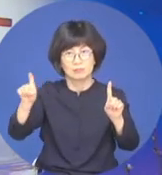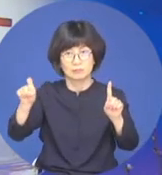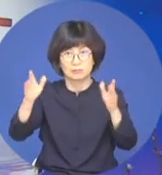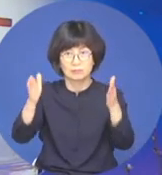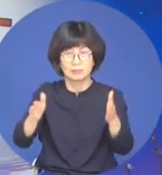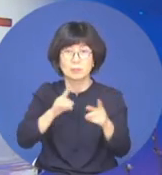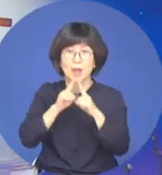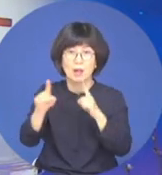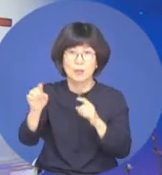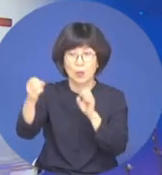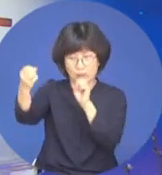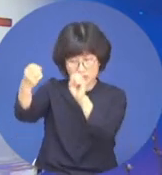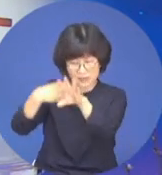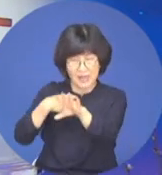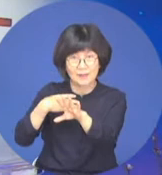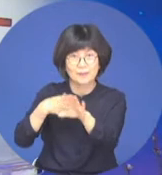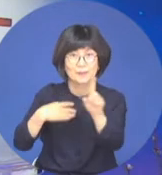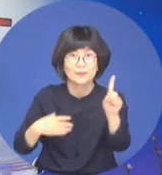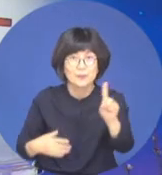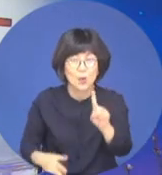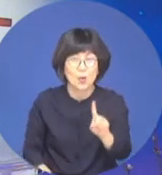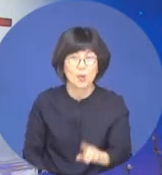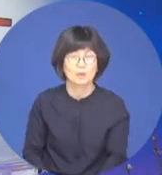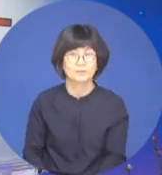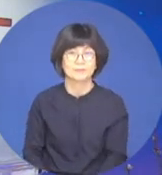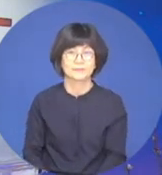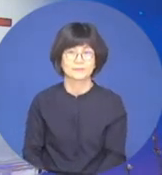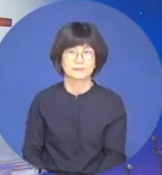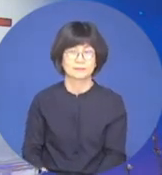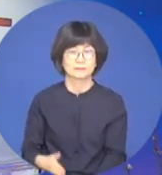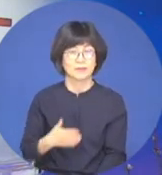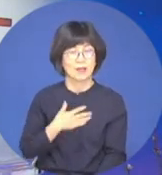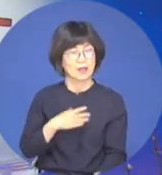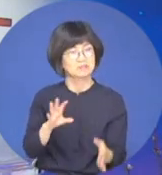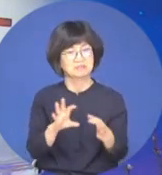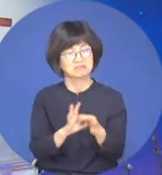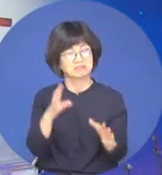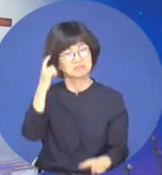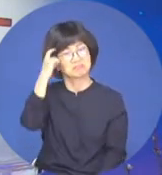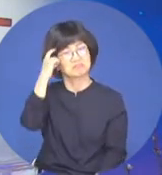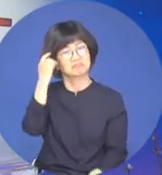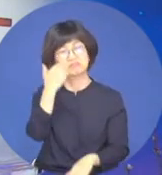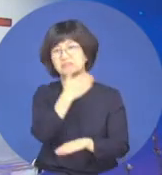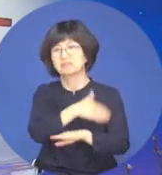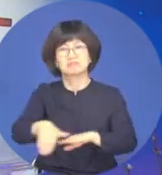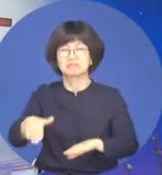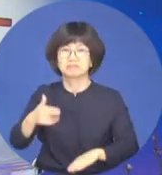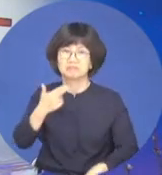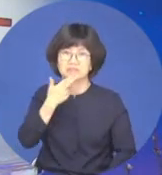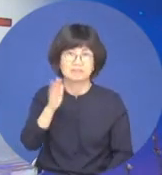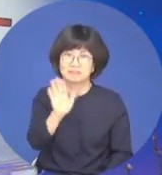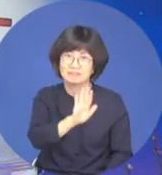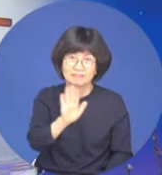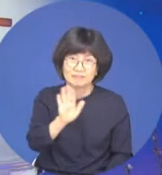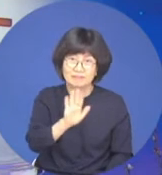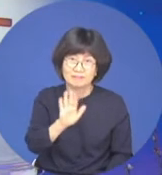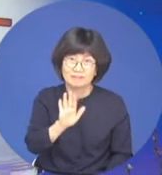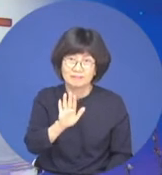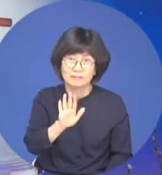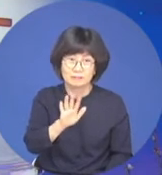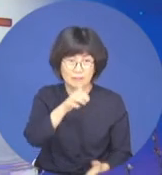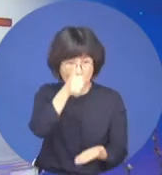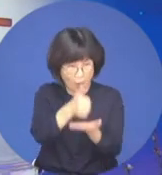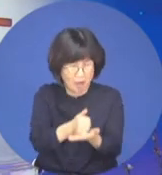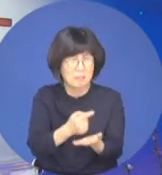어떻게 하십니까? 내가 무관심한 게 아니다. 내가 그렇게 범죄하고 있는 나의